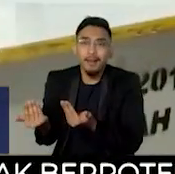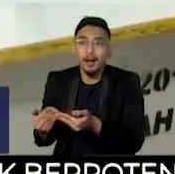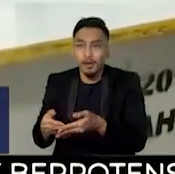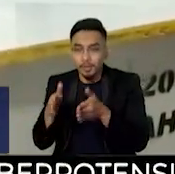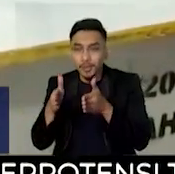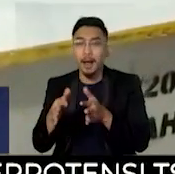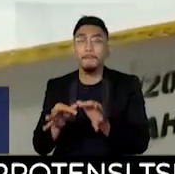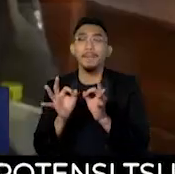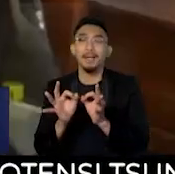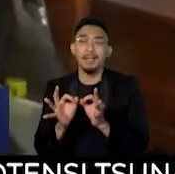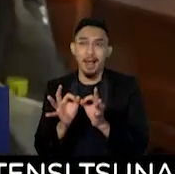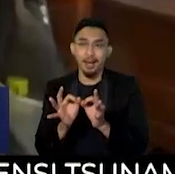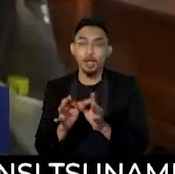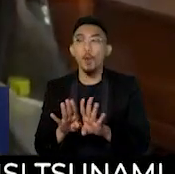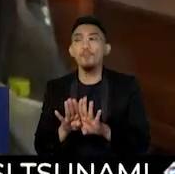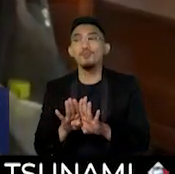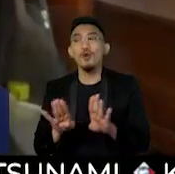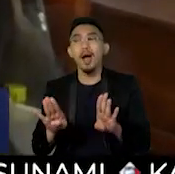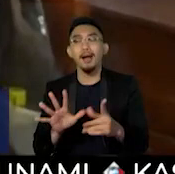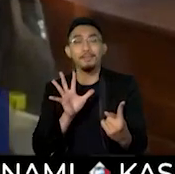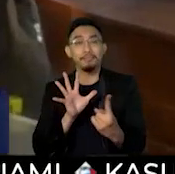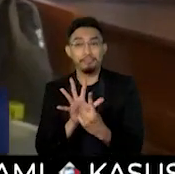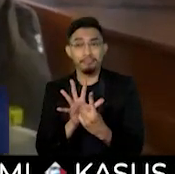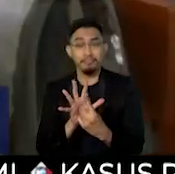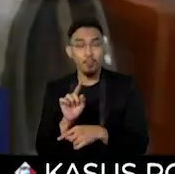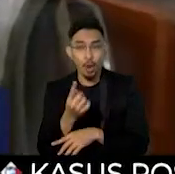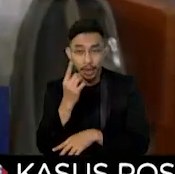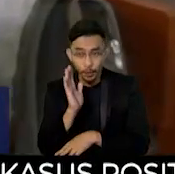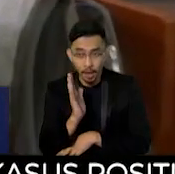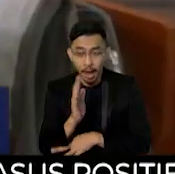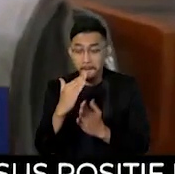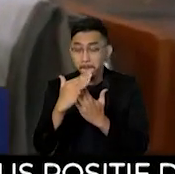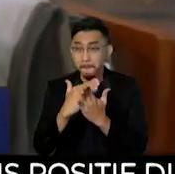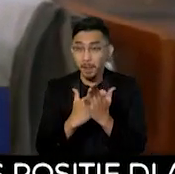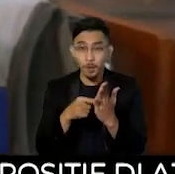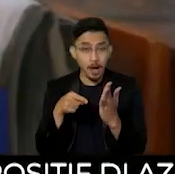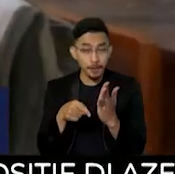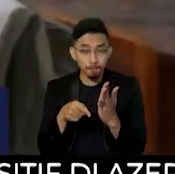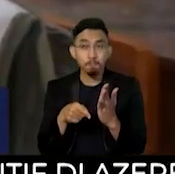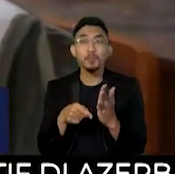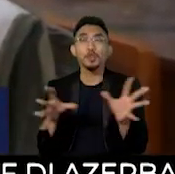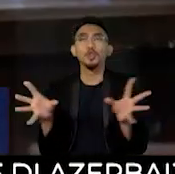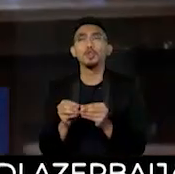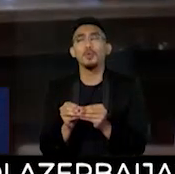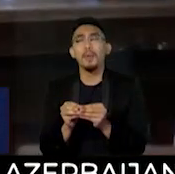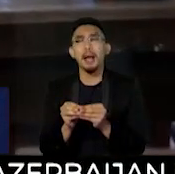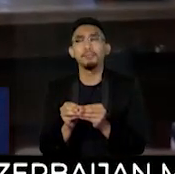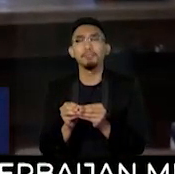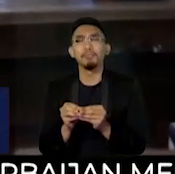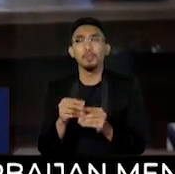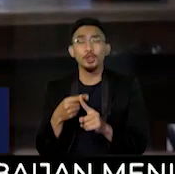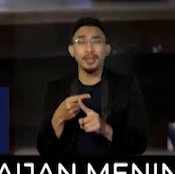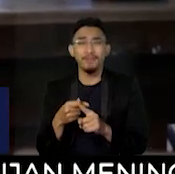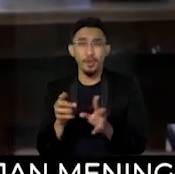kembali pembelajaran tatap muka terbatas. Kebijakan ini diambil seiring dengan terkendalinya kasus COVID-19 di Indonesia.